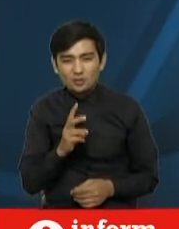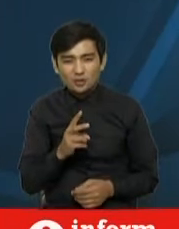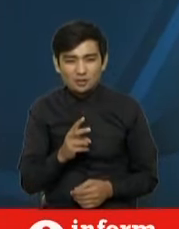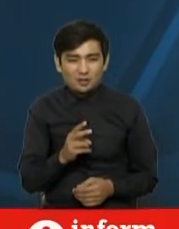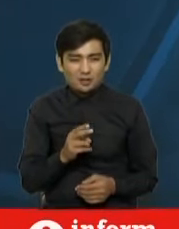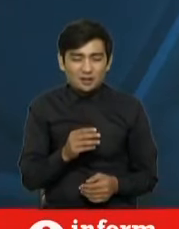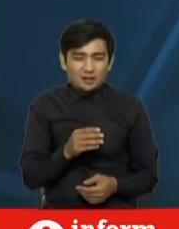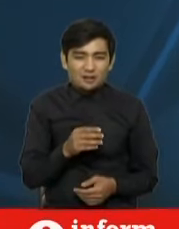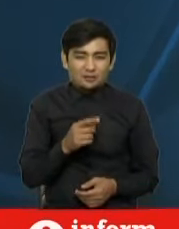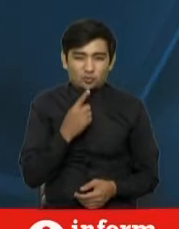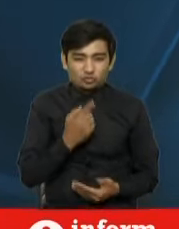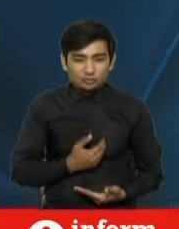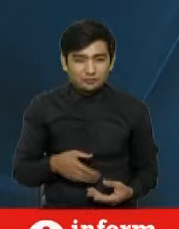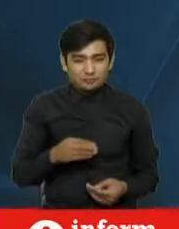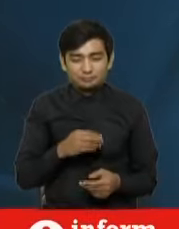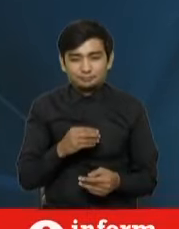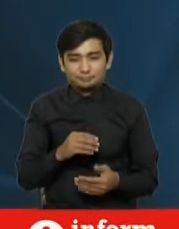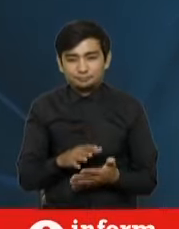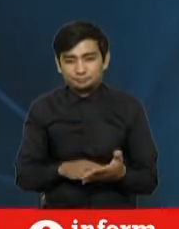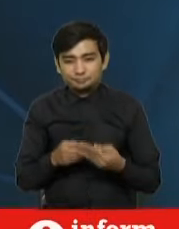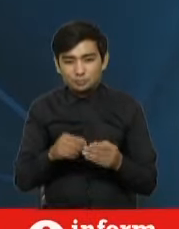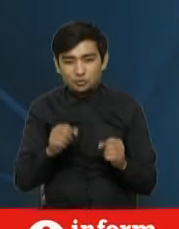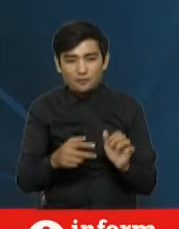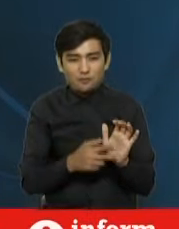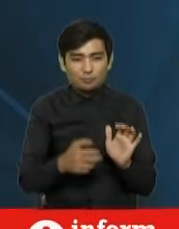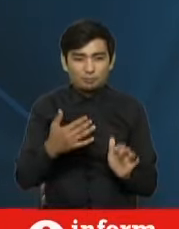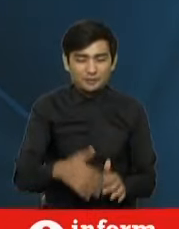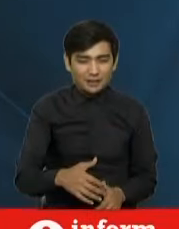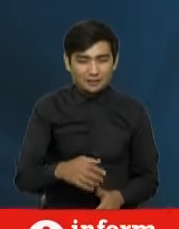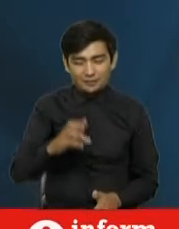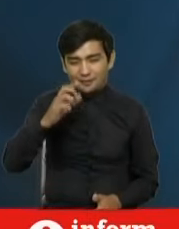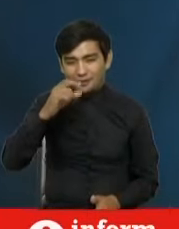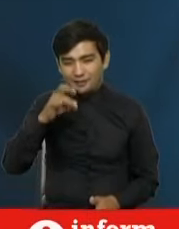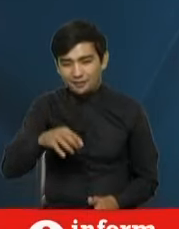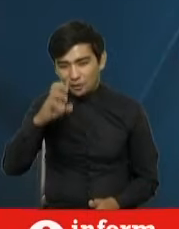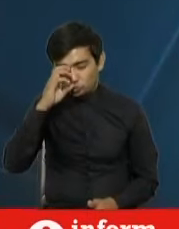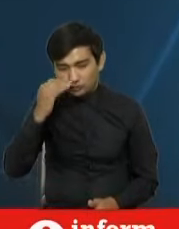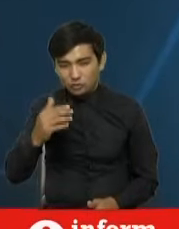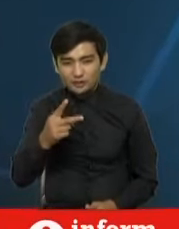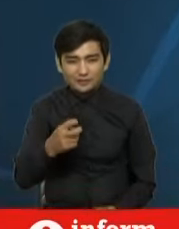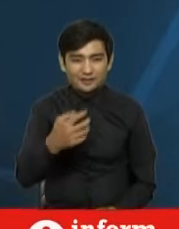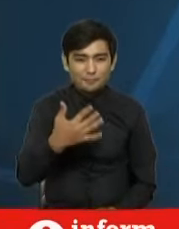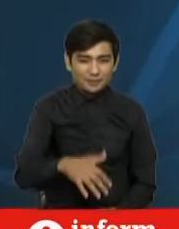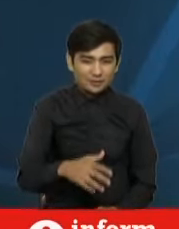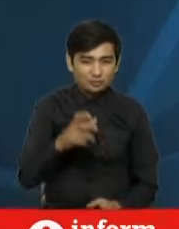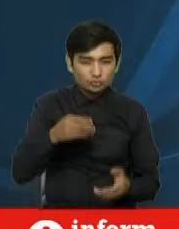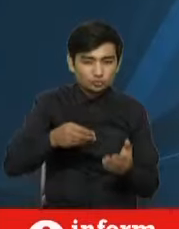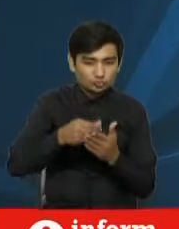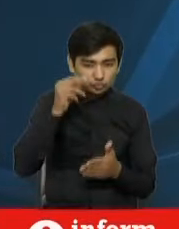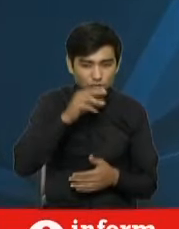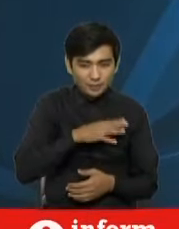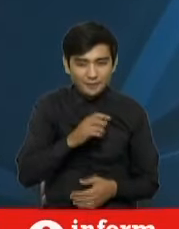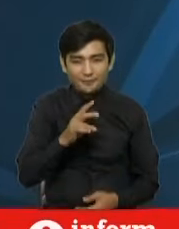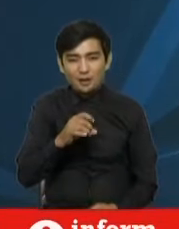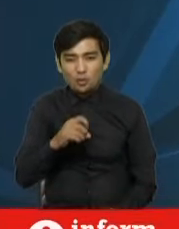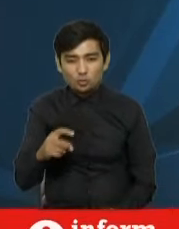Оқу орны президентінің айтуынша, биыл 850 түлек мемлекеттік грантпен 250 талапкер ақылы оқуға түскен. Осы жылы Нархоз